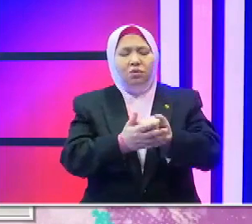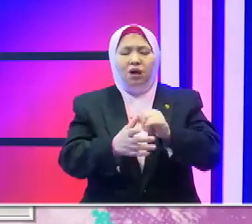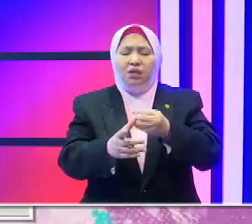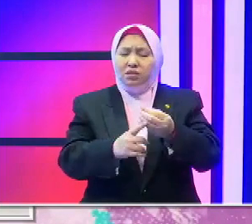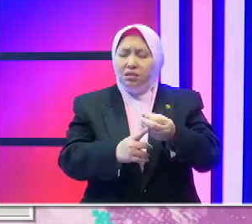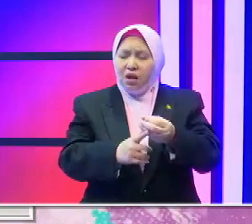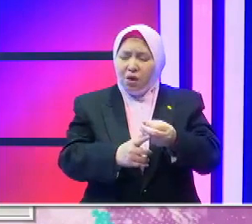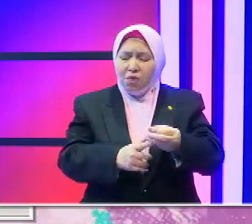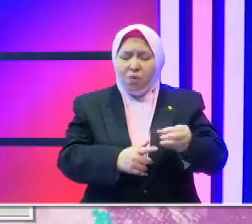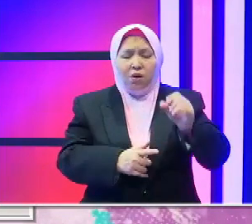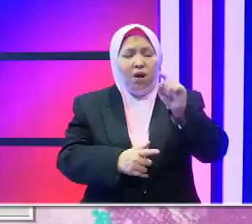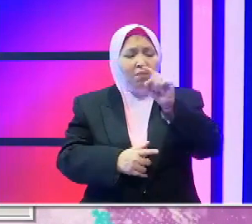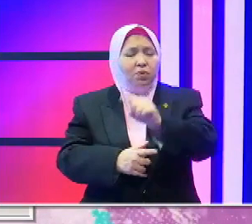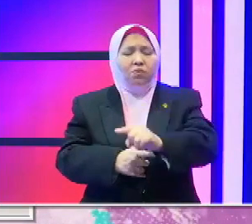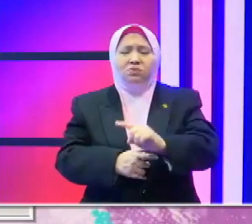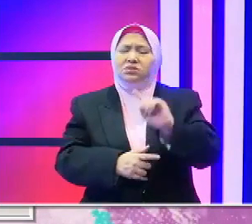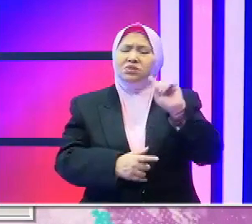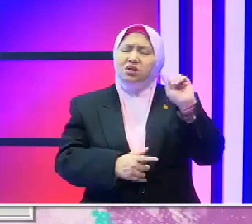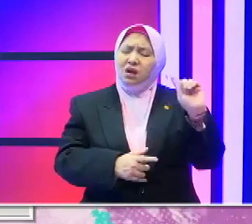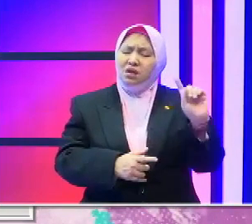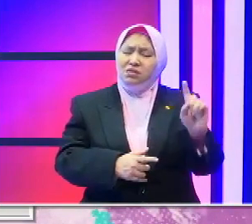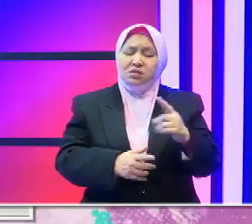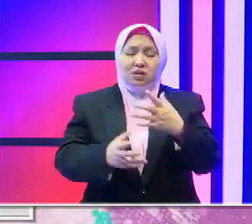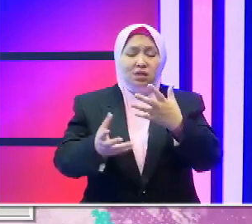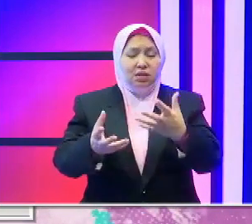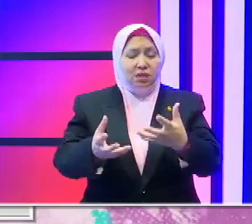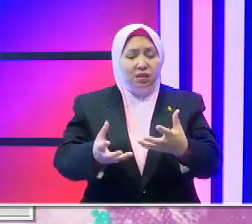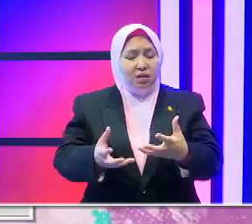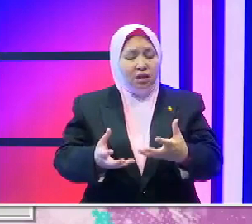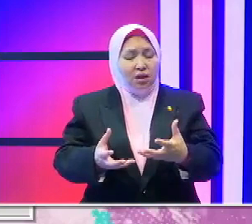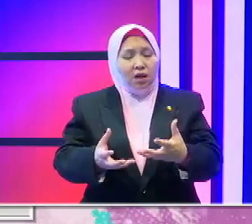يحل عليكم غضب